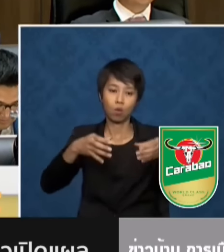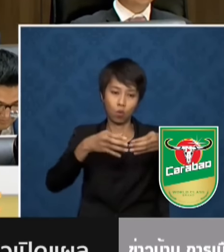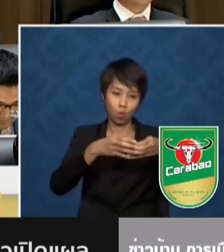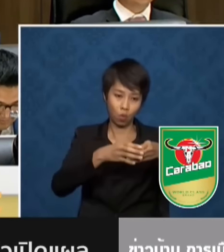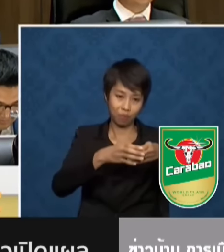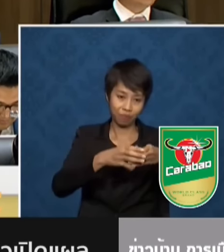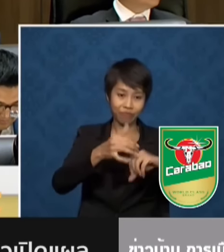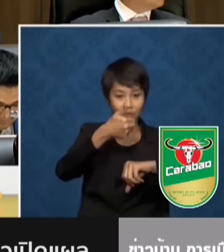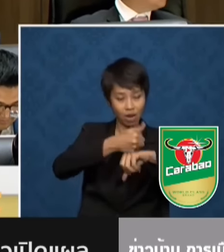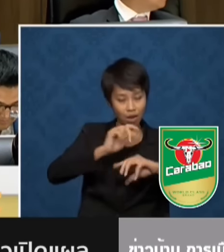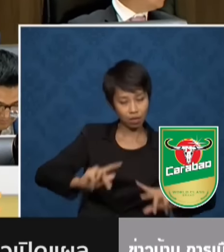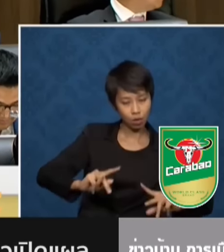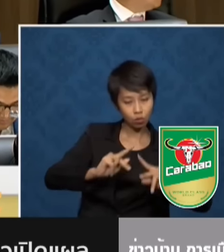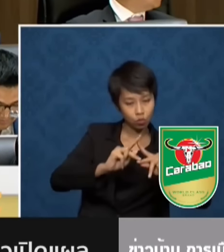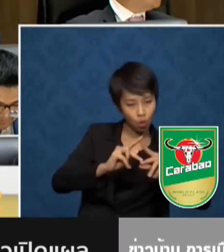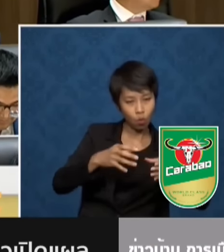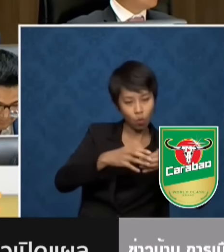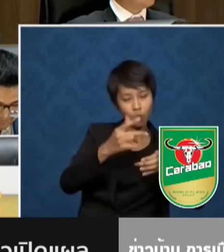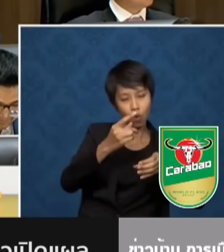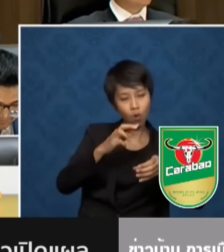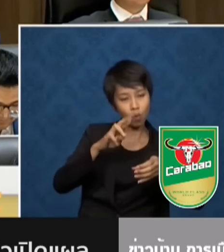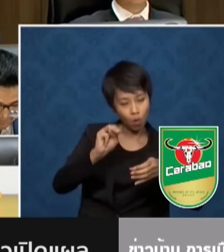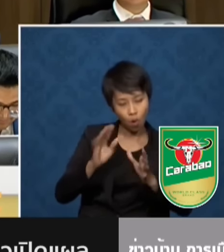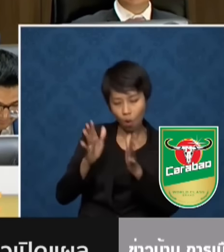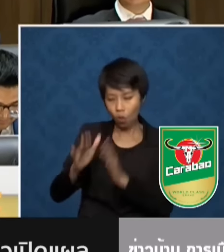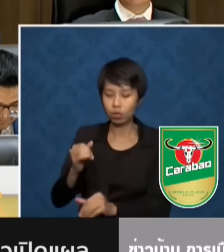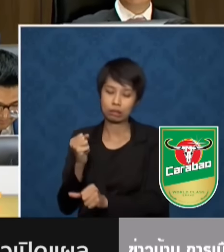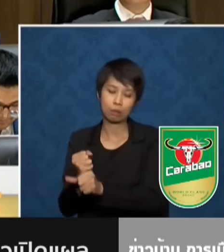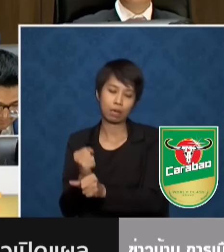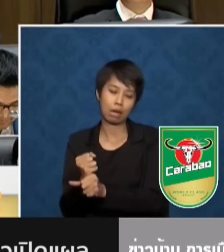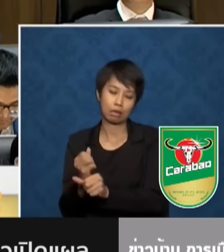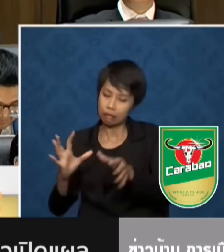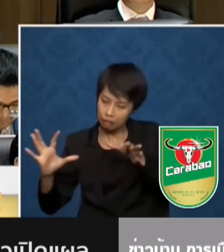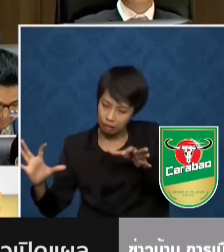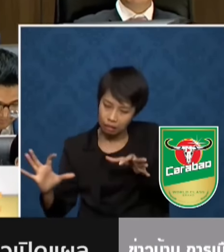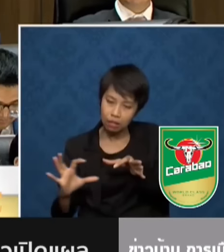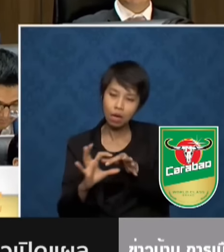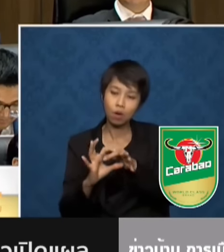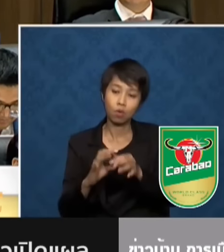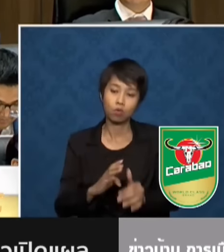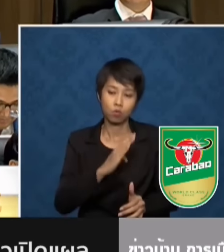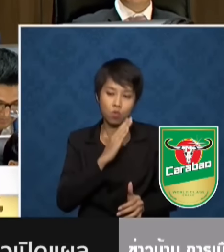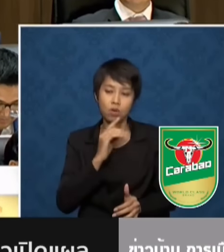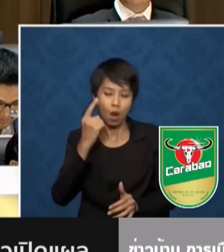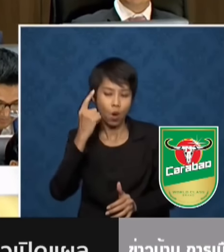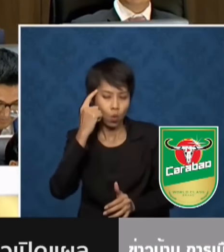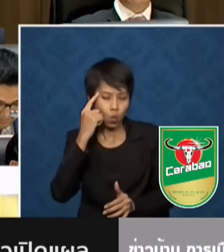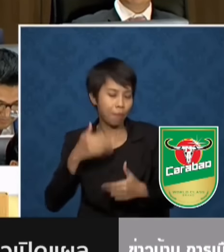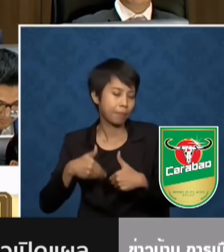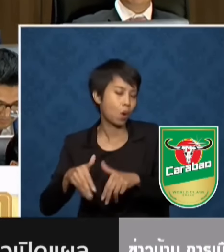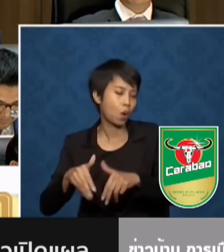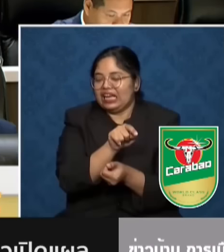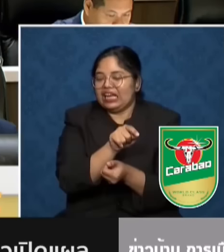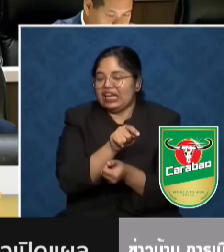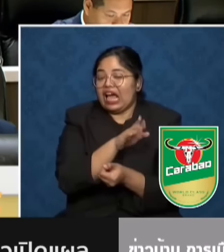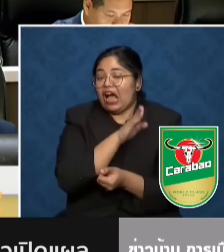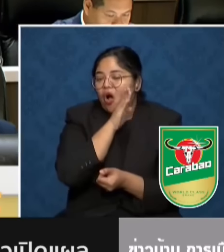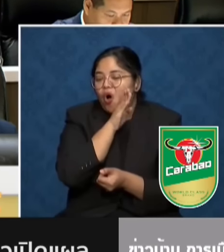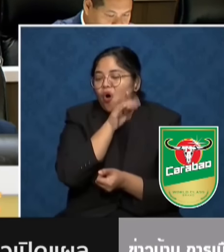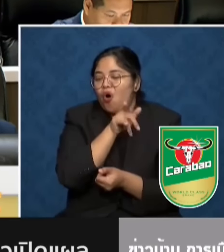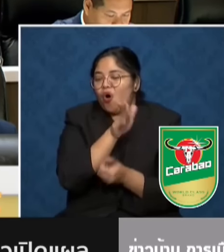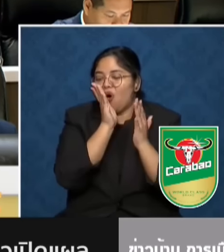รัฐมนตรีที่เกี่ยวข้องและเจ้าหน้าที่ที่เกี่ยวข้องไม่รู้เห็นเป็นใจ เนี่ย